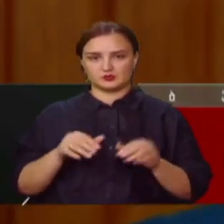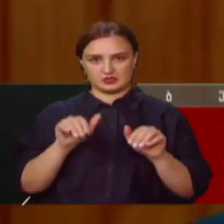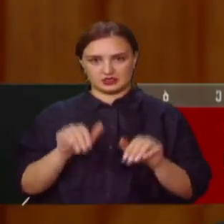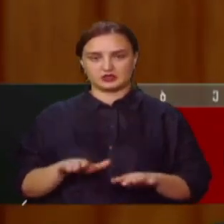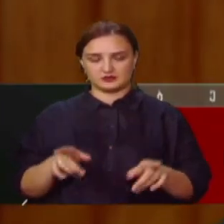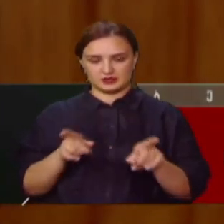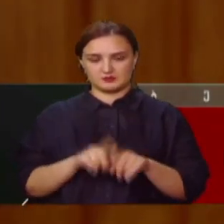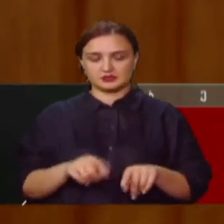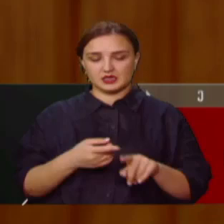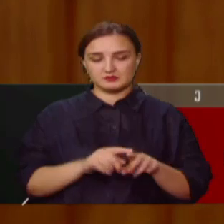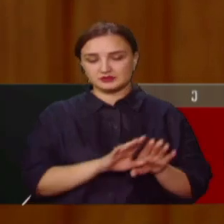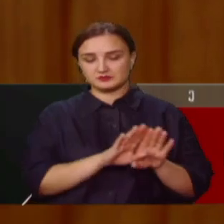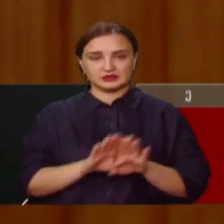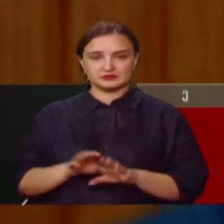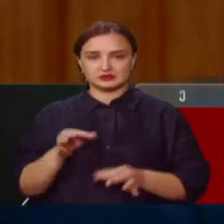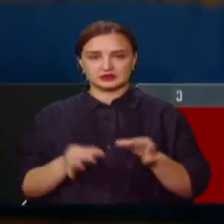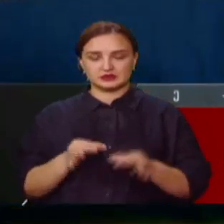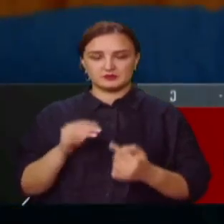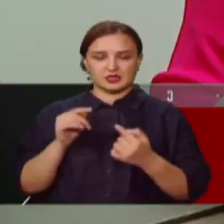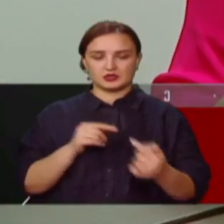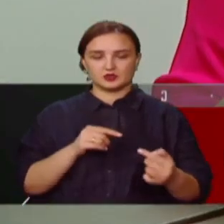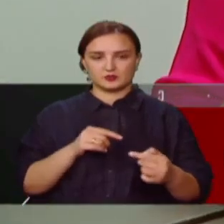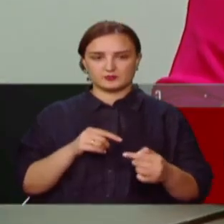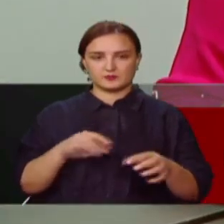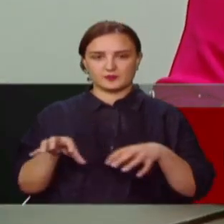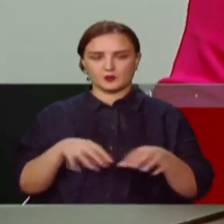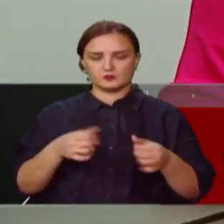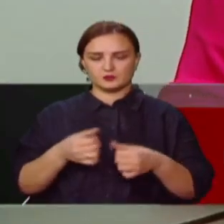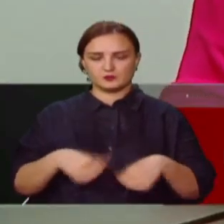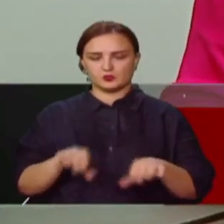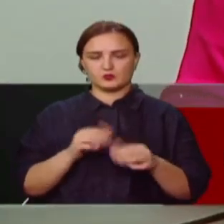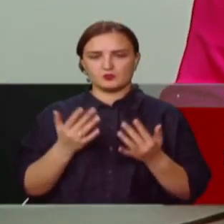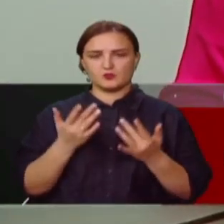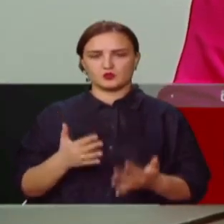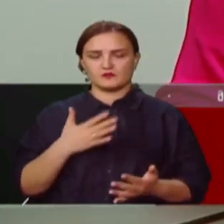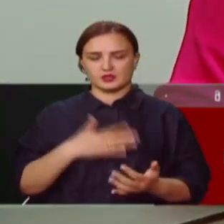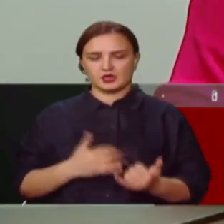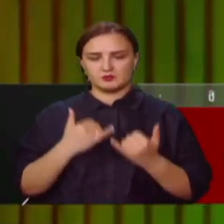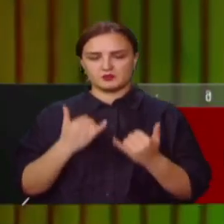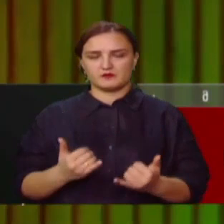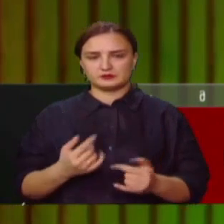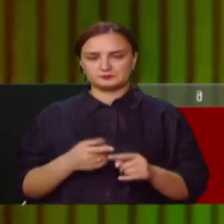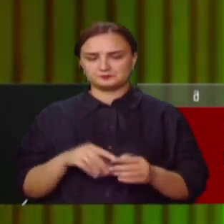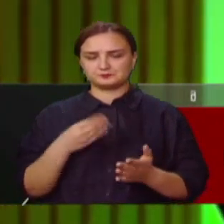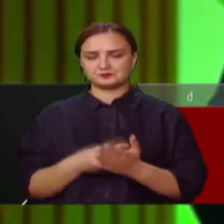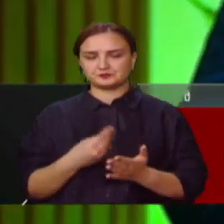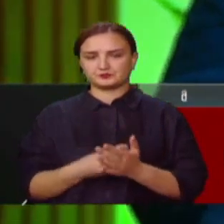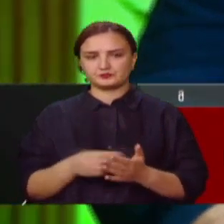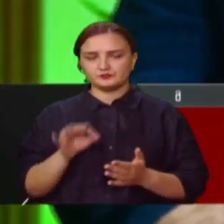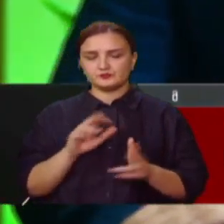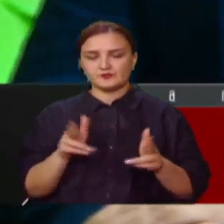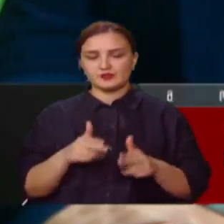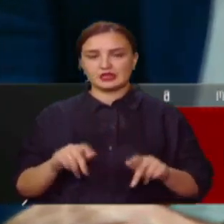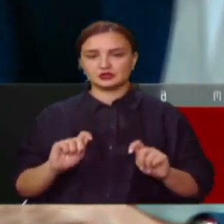გადაწყვეტილებასაც, რომლის მიხედვითაც სასამართლომ ანტიკორუფციული ბიუროს მოთხოვნა დააკმაყოფილა და ორგანიზაციას ბიუროსთვის ფინანსური